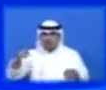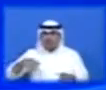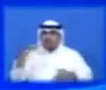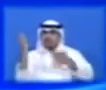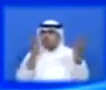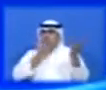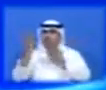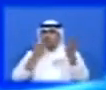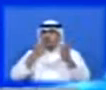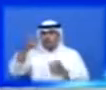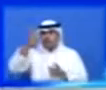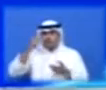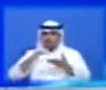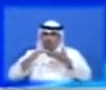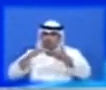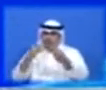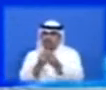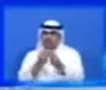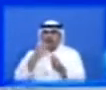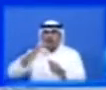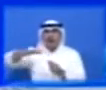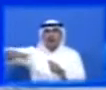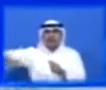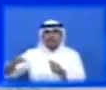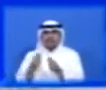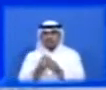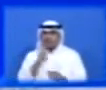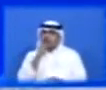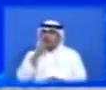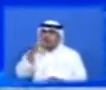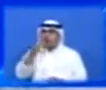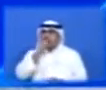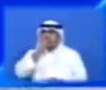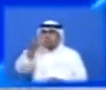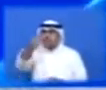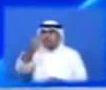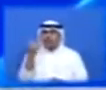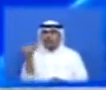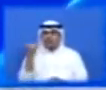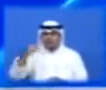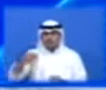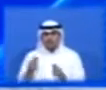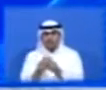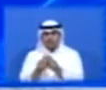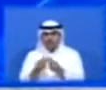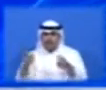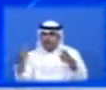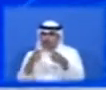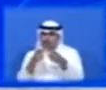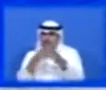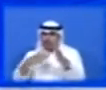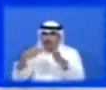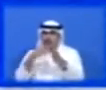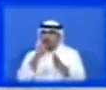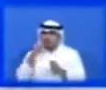التي تقدم من مركز تقويم الطفل. وقالت الوزيرة الصبيح في تصريح صحفي عقب اجتماع المجلس الأعلى للمعاقين إنه